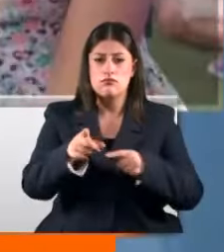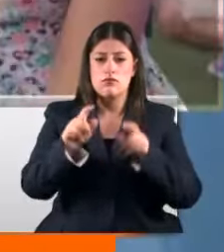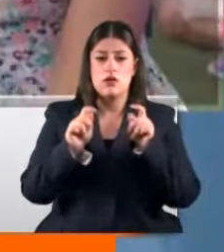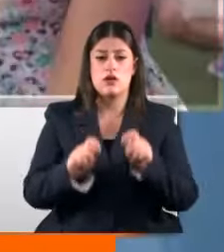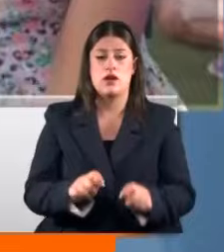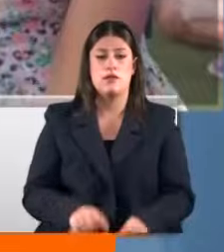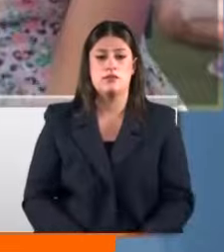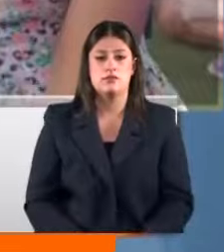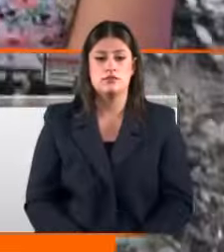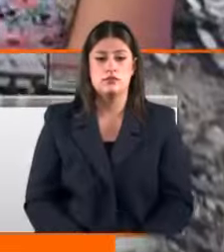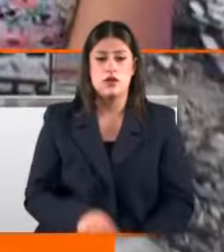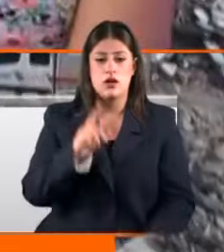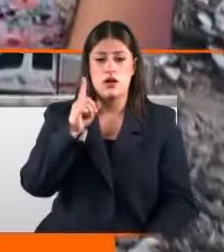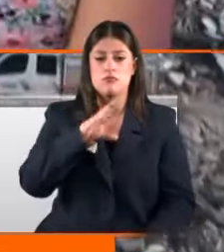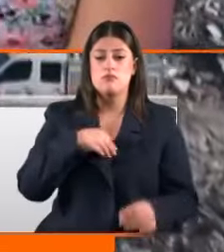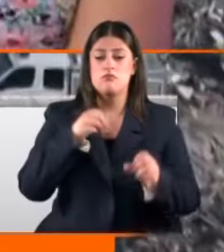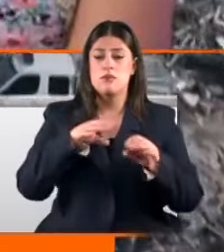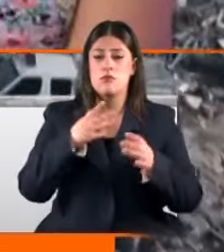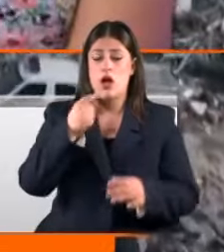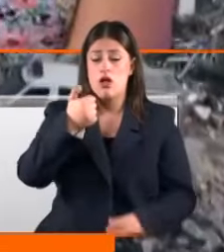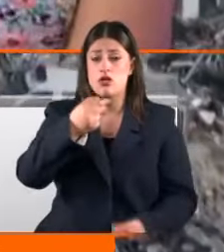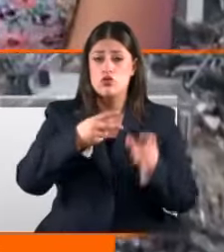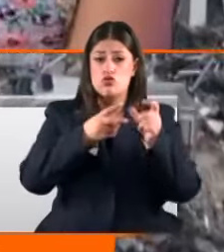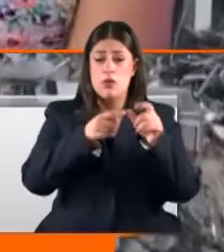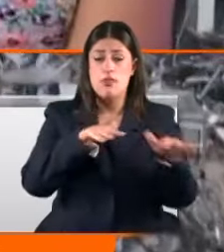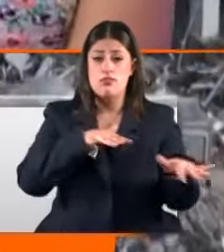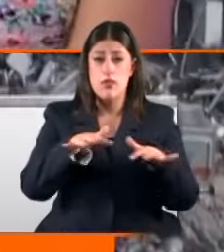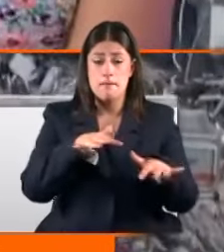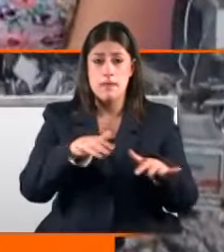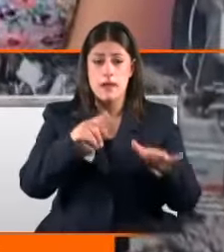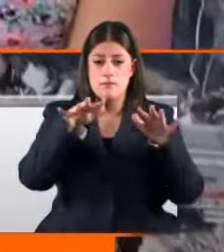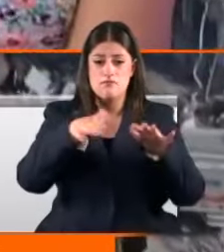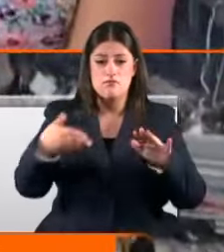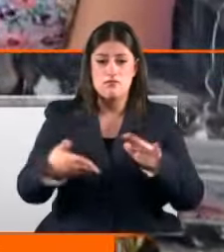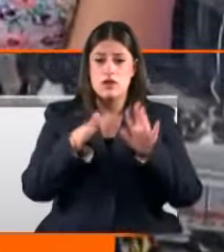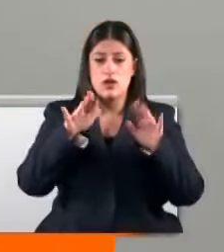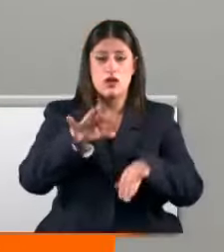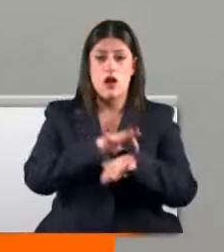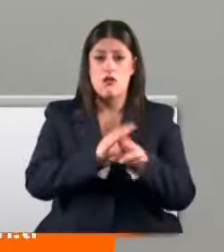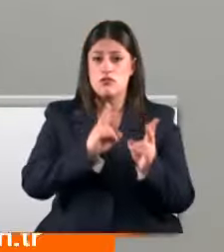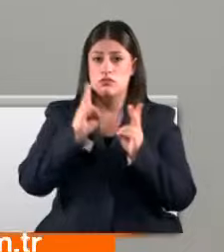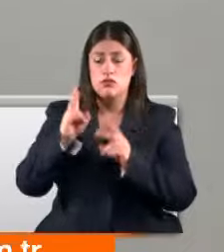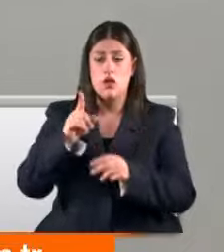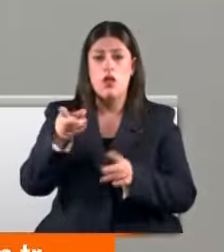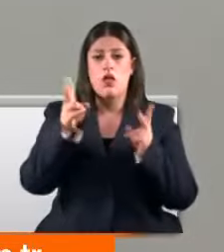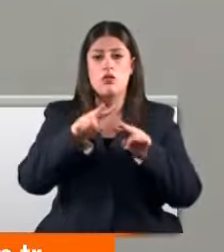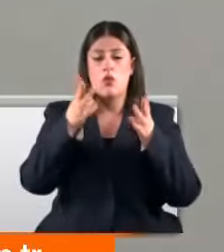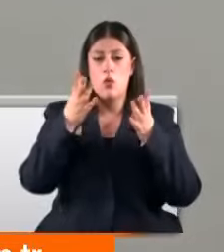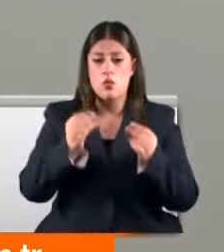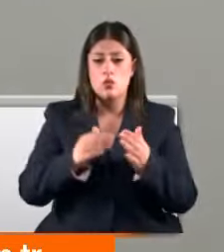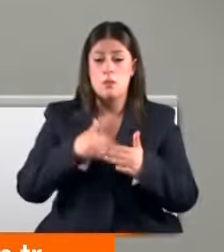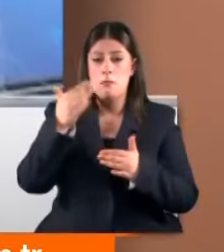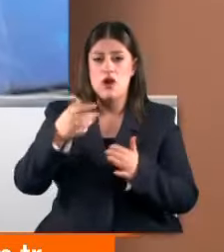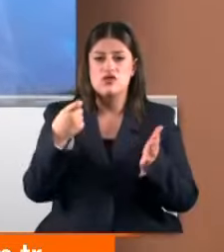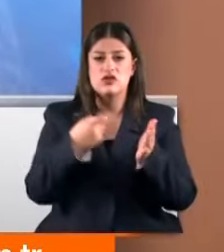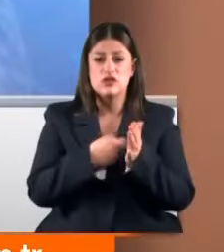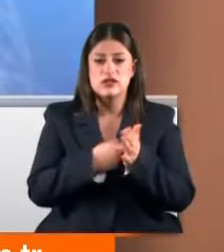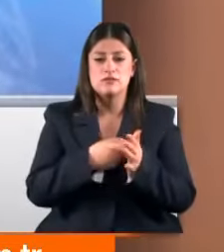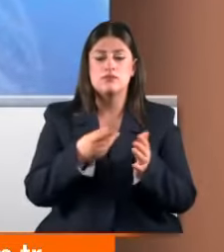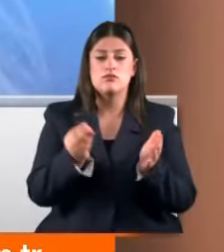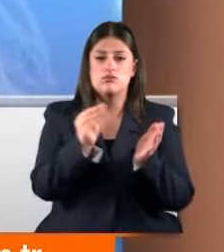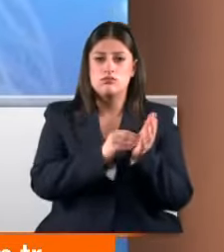hiçbirimizi çaresiz bırakmasın. 6 Şubat depreminde enkaz altında kalan Merve'nin kaldırıldığı hastanede yaşamını yitirdiği, bir başka isimle defnedildiği